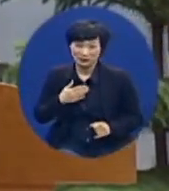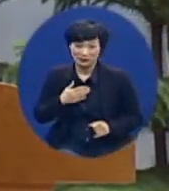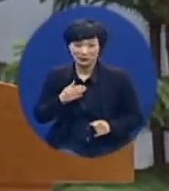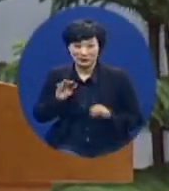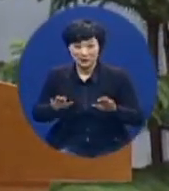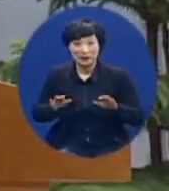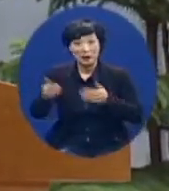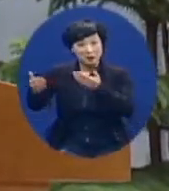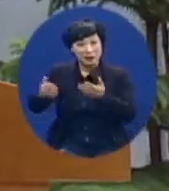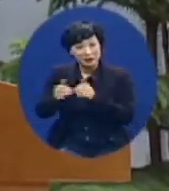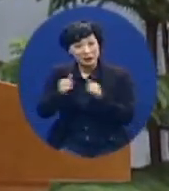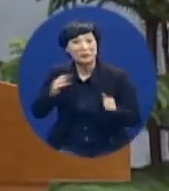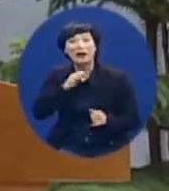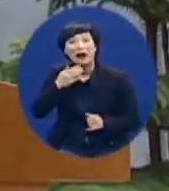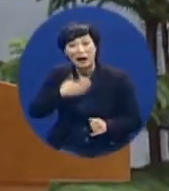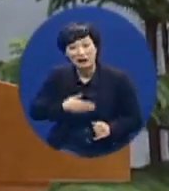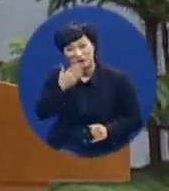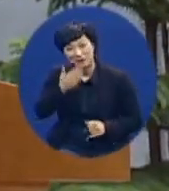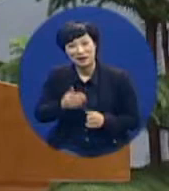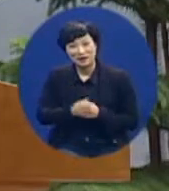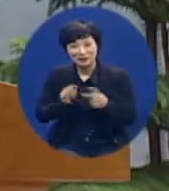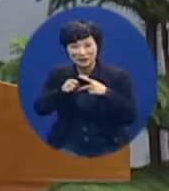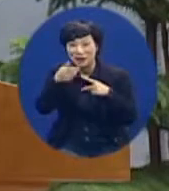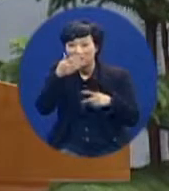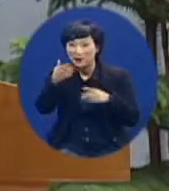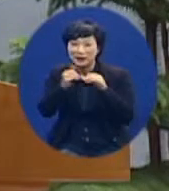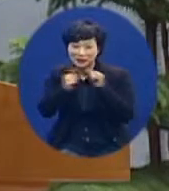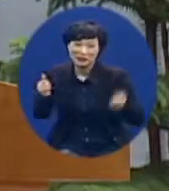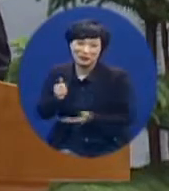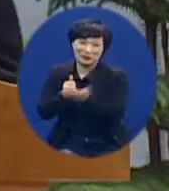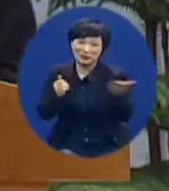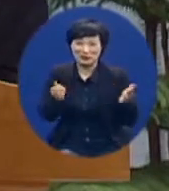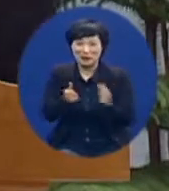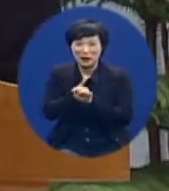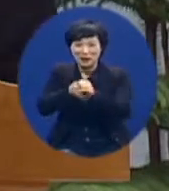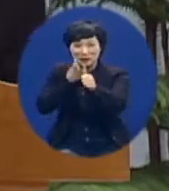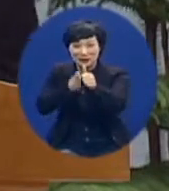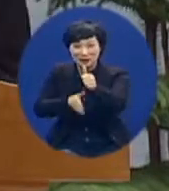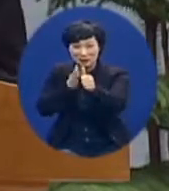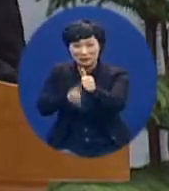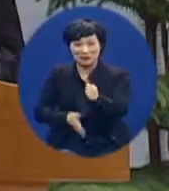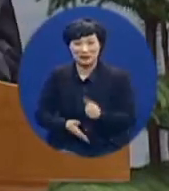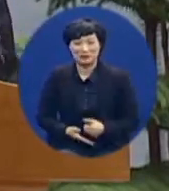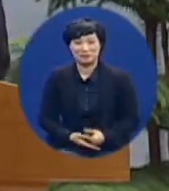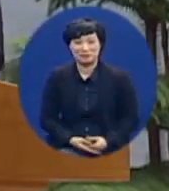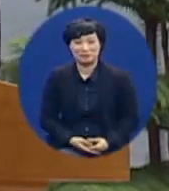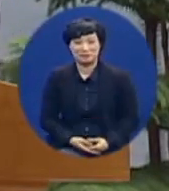is. 합니다. If you understand, please say amen.